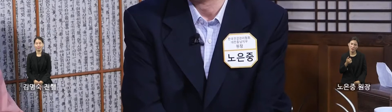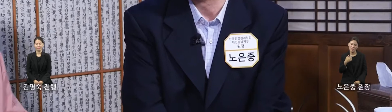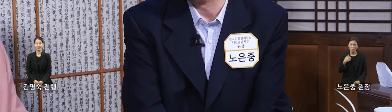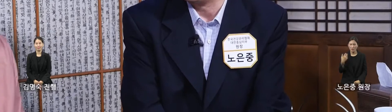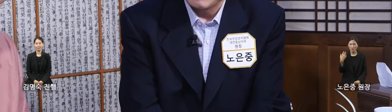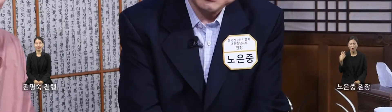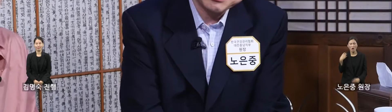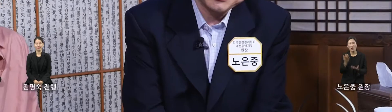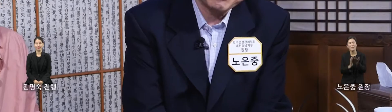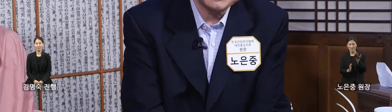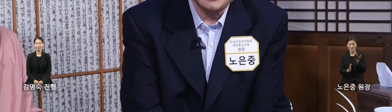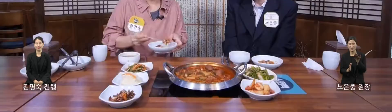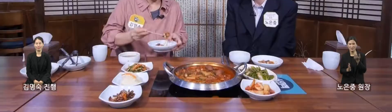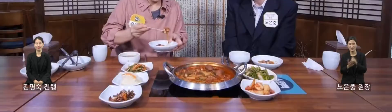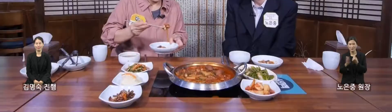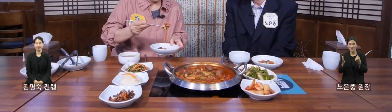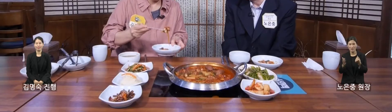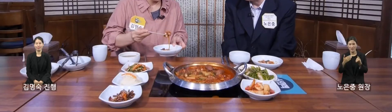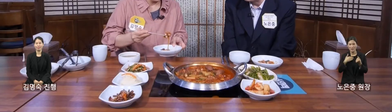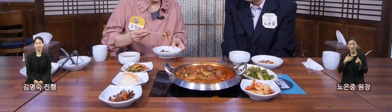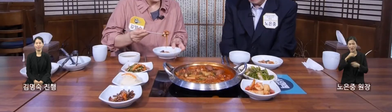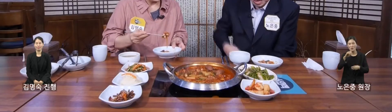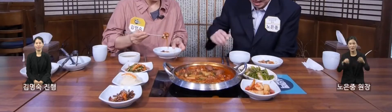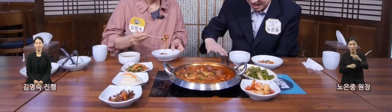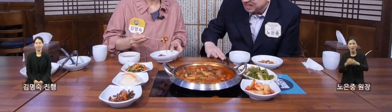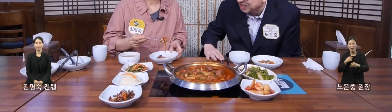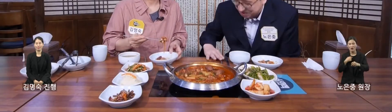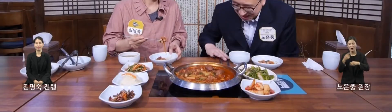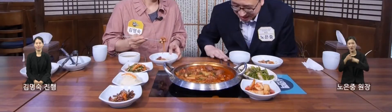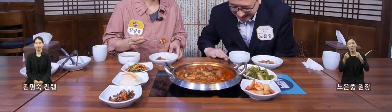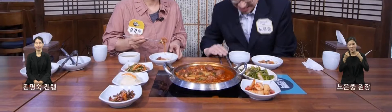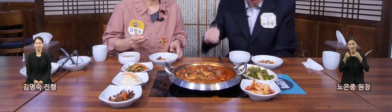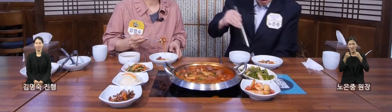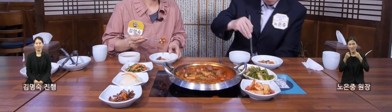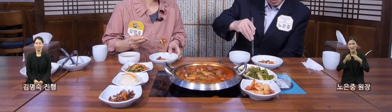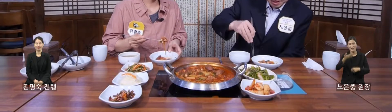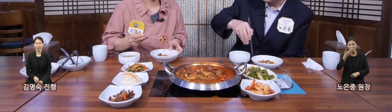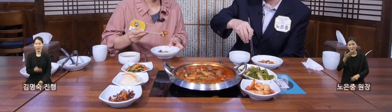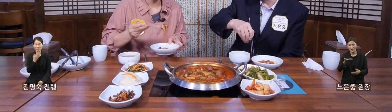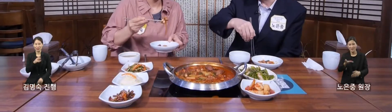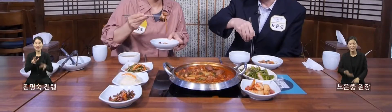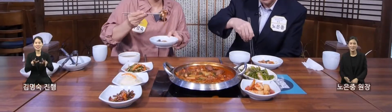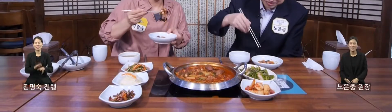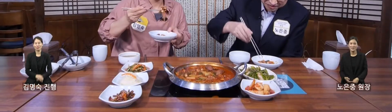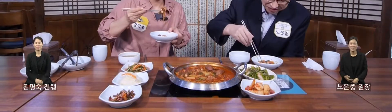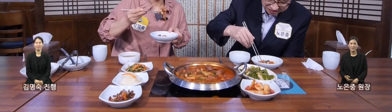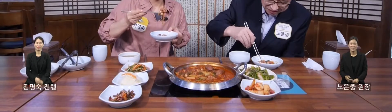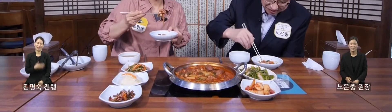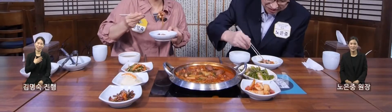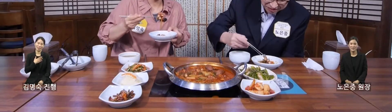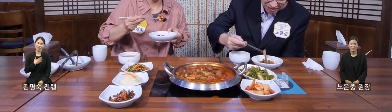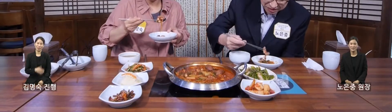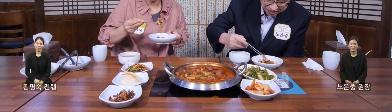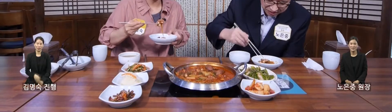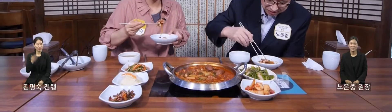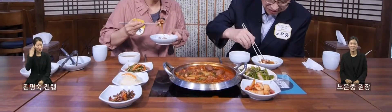역할이니까 저는 그러다 보니까 오히려 예. 드시면서 하시죠. 아니, 제가 지금 저기